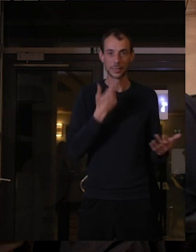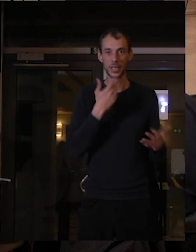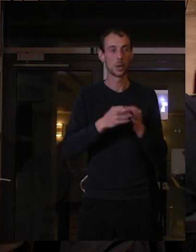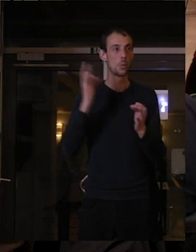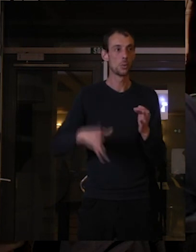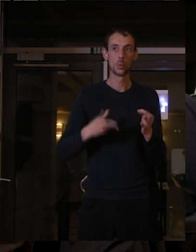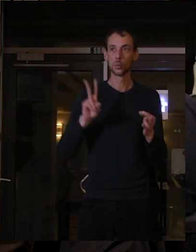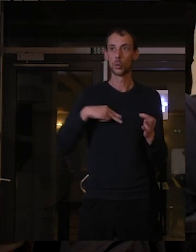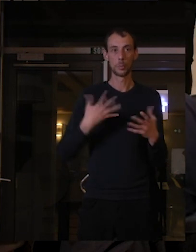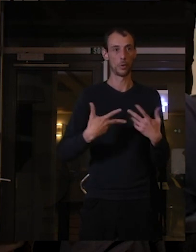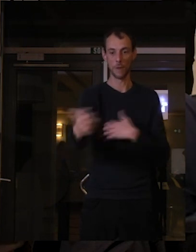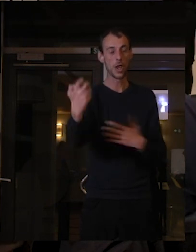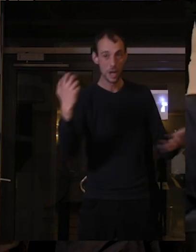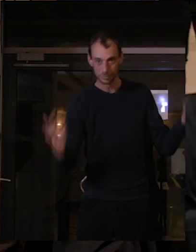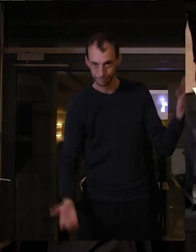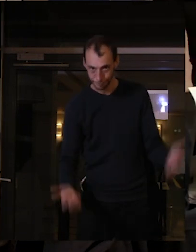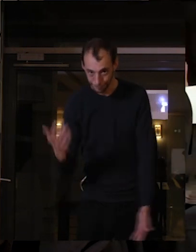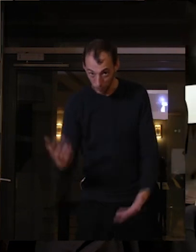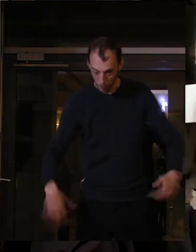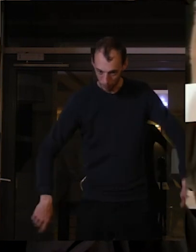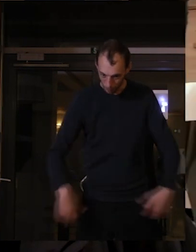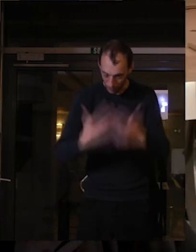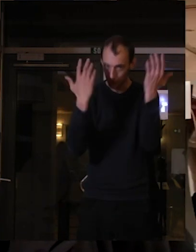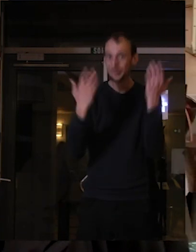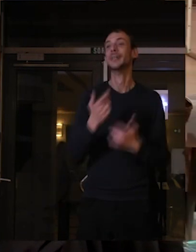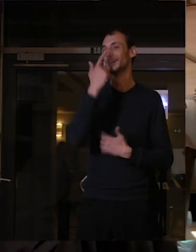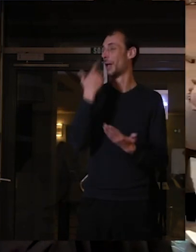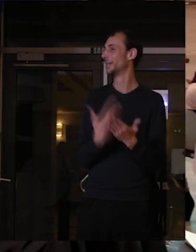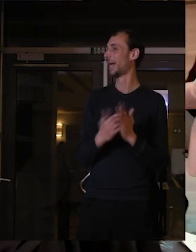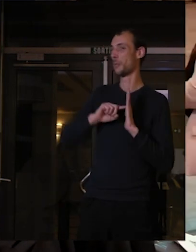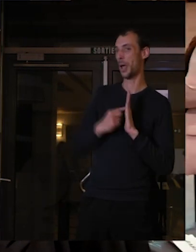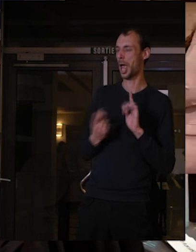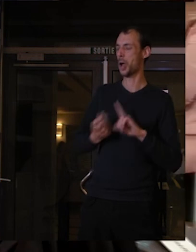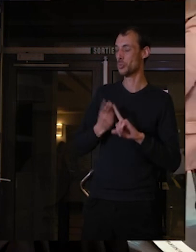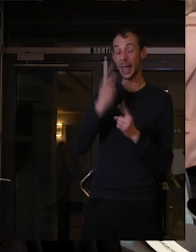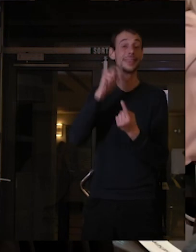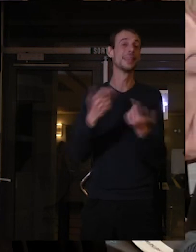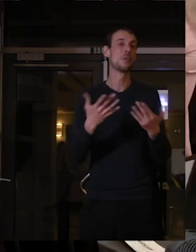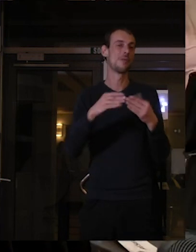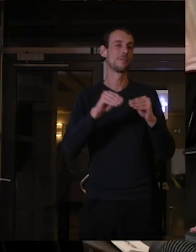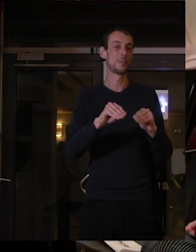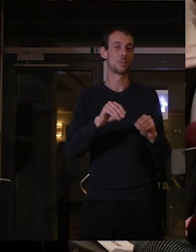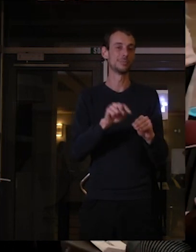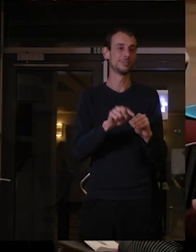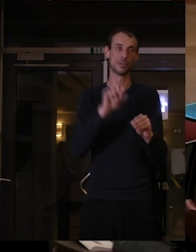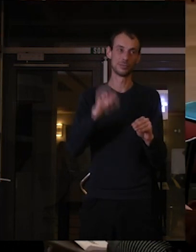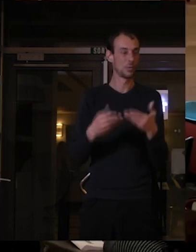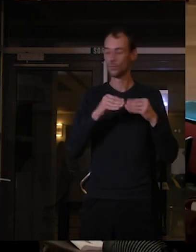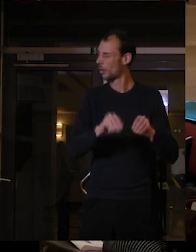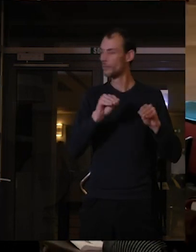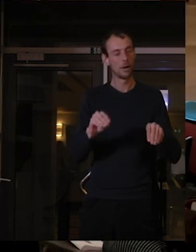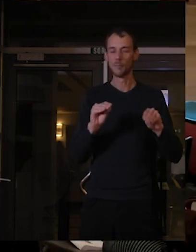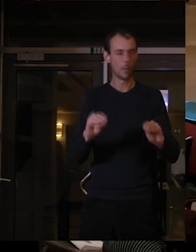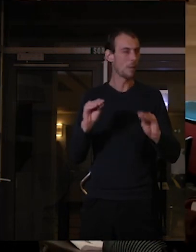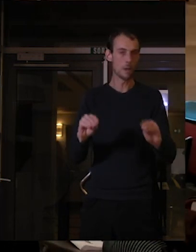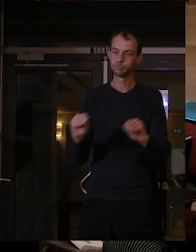je voulais vraiment revenir sur ce point qui m'apparaît effectivement complètement essentiel, la formation. Former autant que possible tous